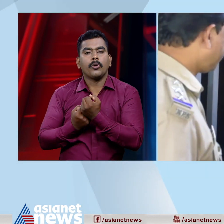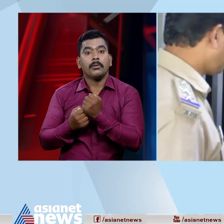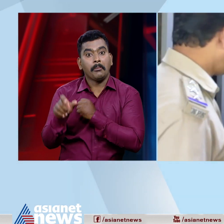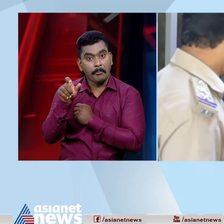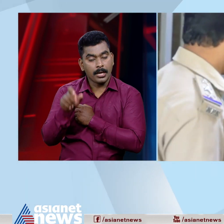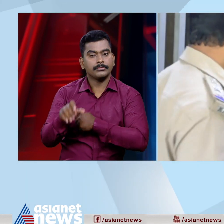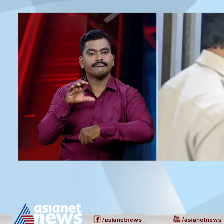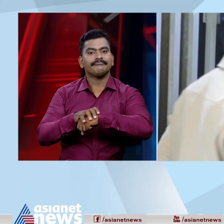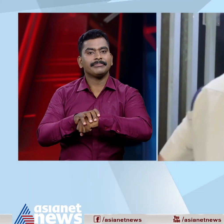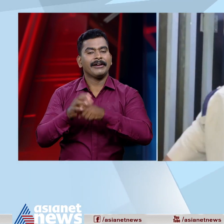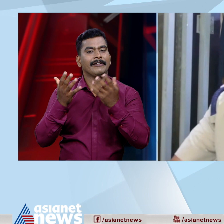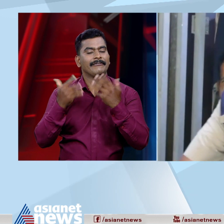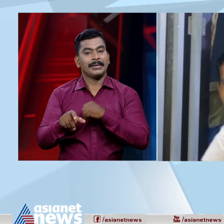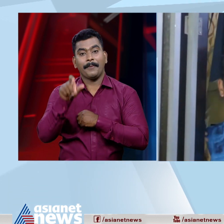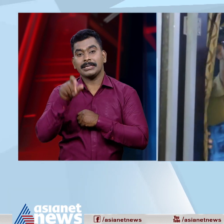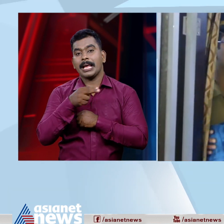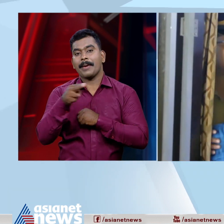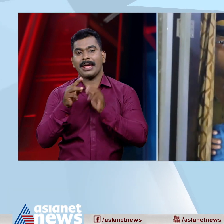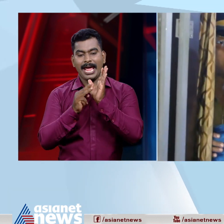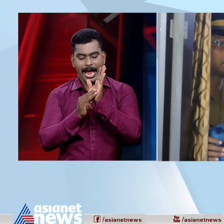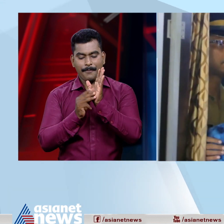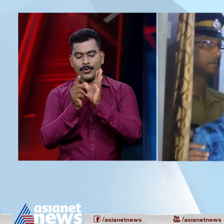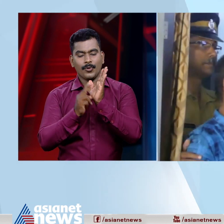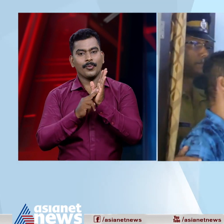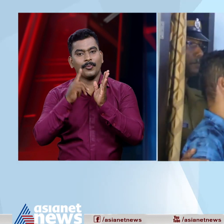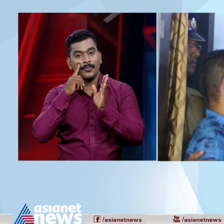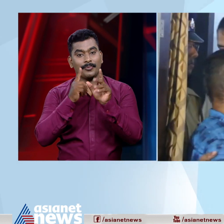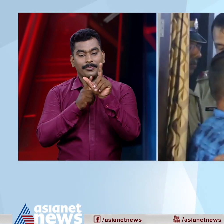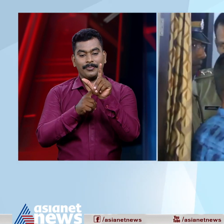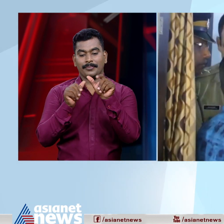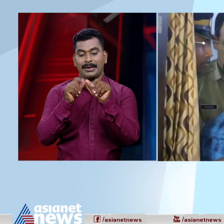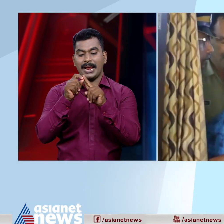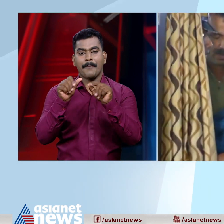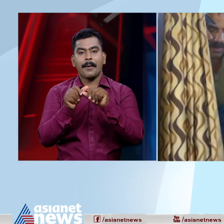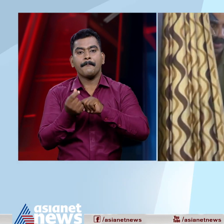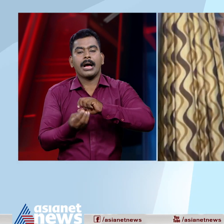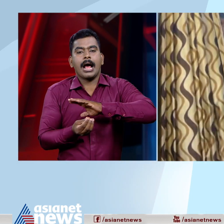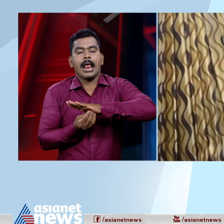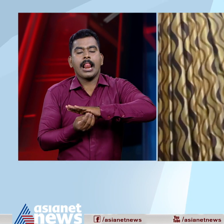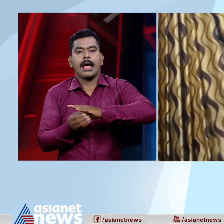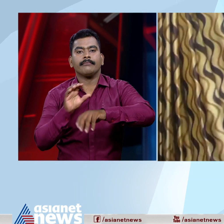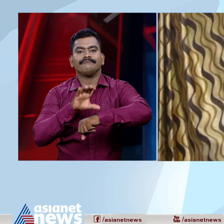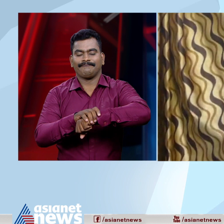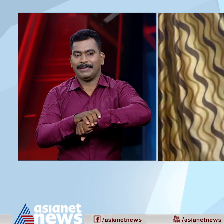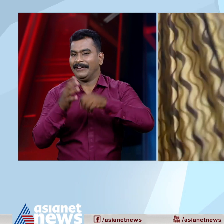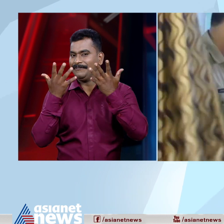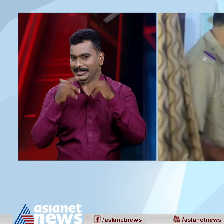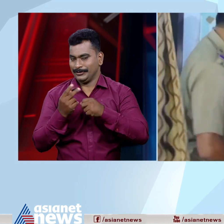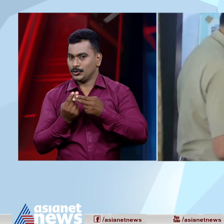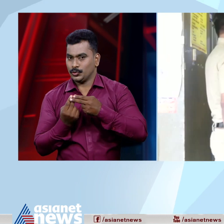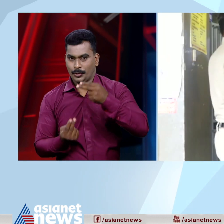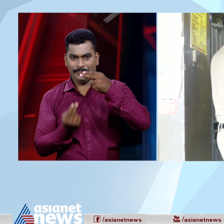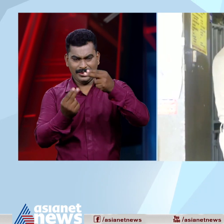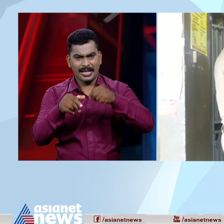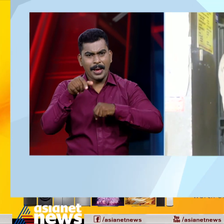പിടിയിലായത്. മുനിയപ്പയാണ് പിടിയിലായത്. സ്വർണം പുറത്തെത്തിച്ച ശേഷം പണം വാങ്ങുകയായിരുന്നു രീതി. ബിജു ചേരുന്നുണ്ട് വിവരങ്ങളുമായി. ബിജു,